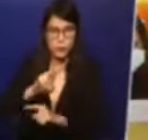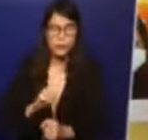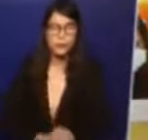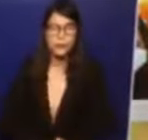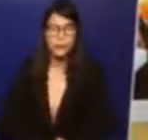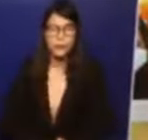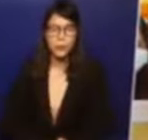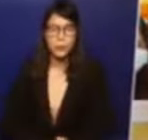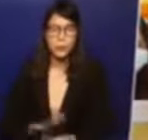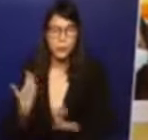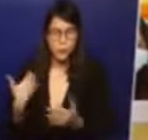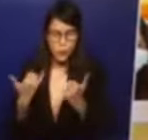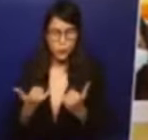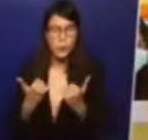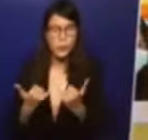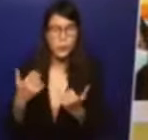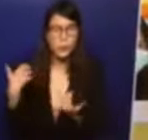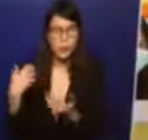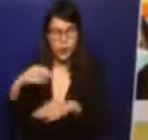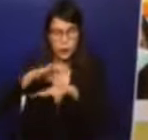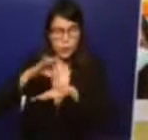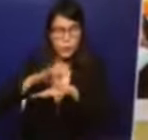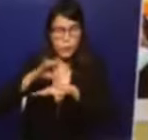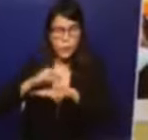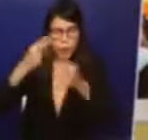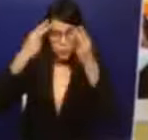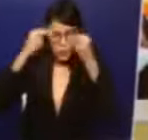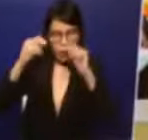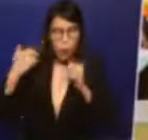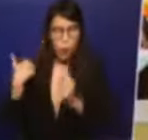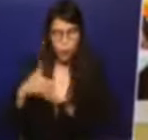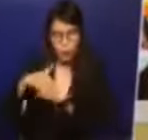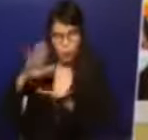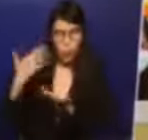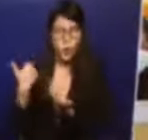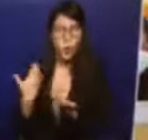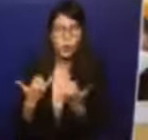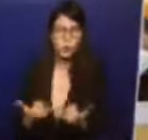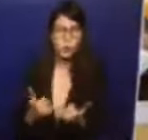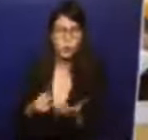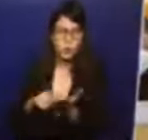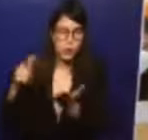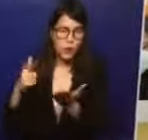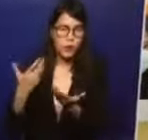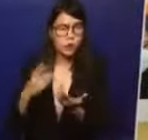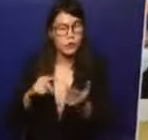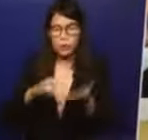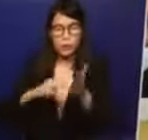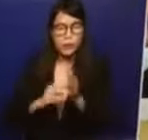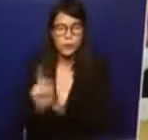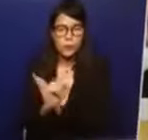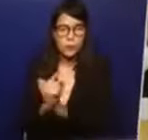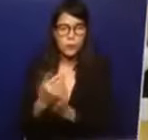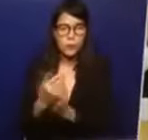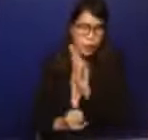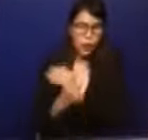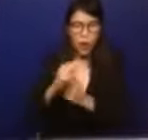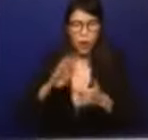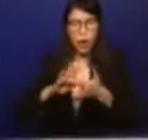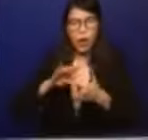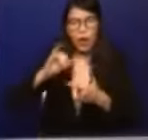หน่งนายกหรือเปล่านะคะไม่ได้วินิจฉัยในเรื่องความผิดทางคดีอาญาแต่อย่างใดตามที่ดิฉันได้อภิปรายไปแล้วนะ